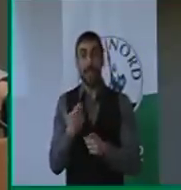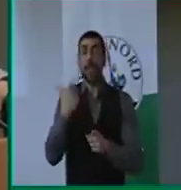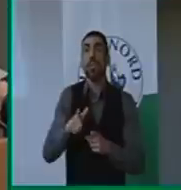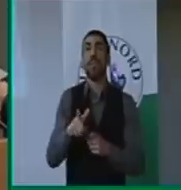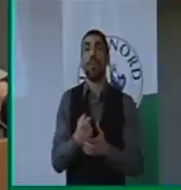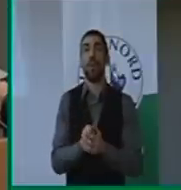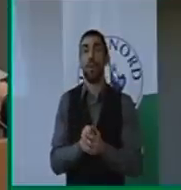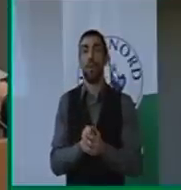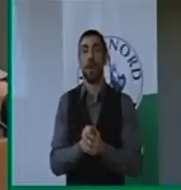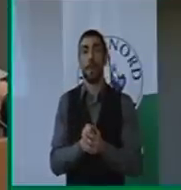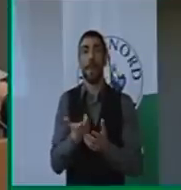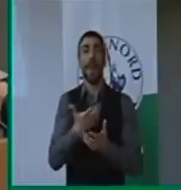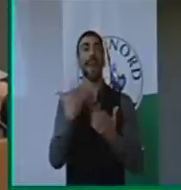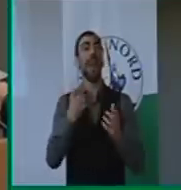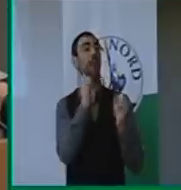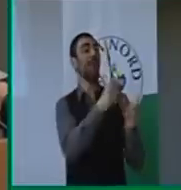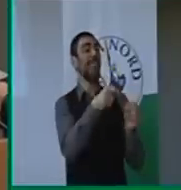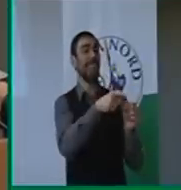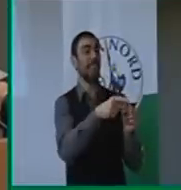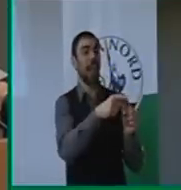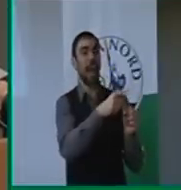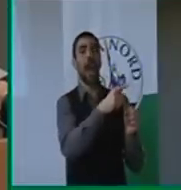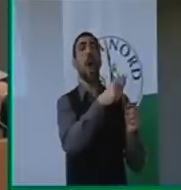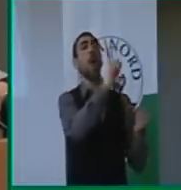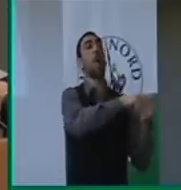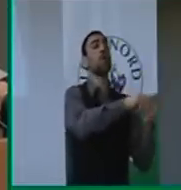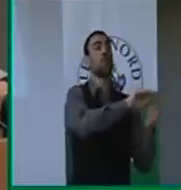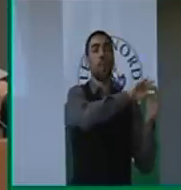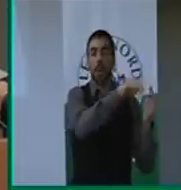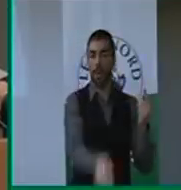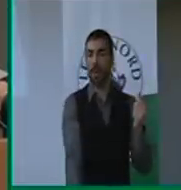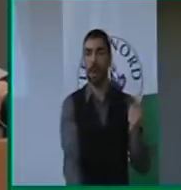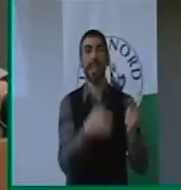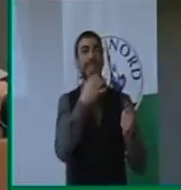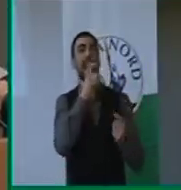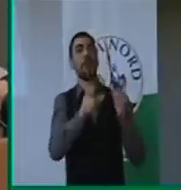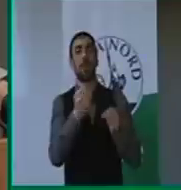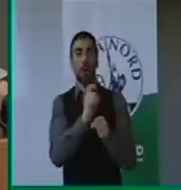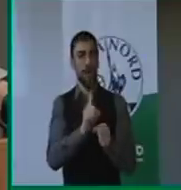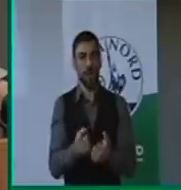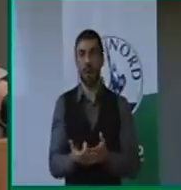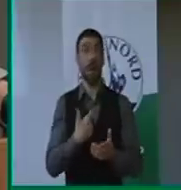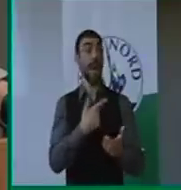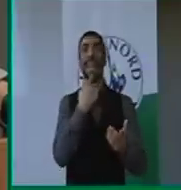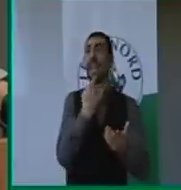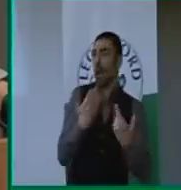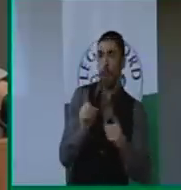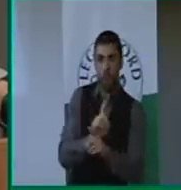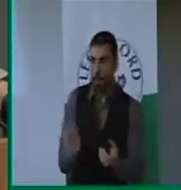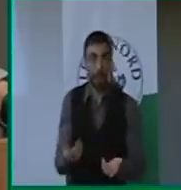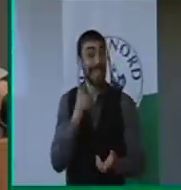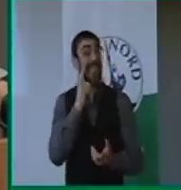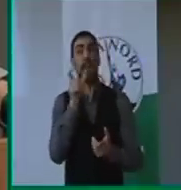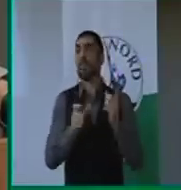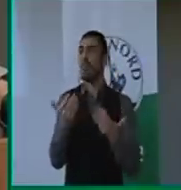ambito delle vendite c'è un calo notevole dei consmi per cui gente che non lavora gente che non compra e se la